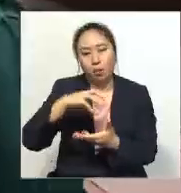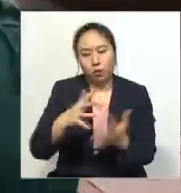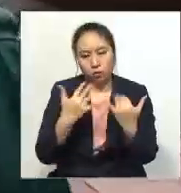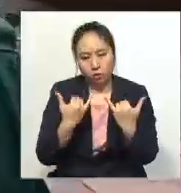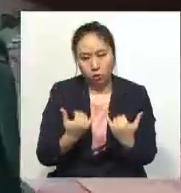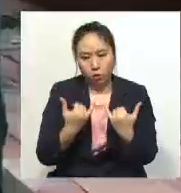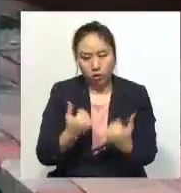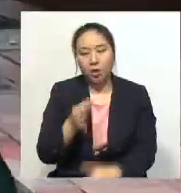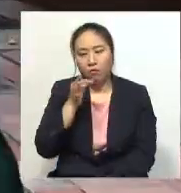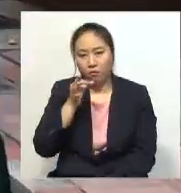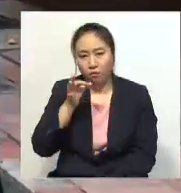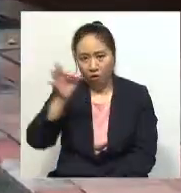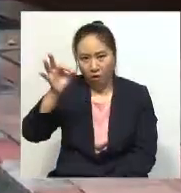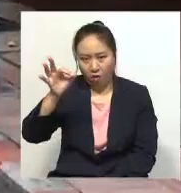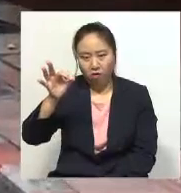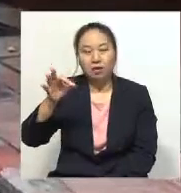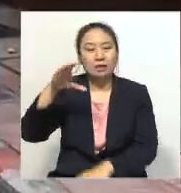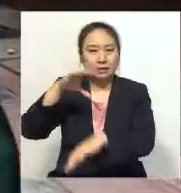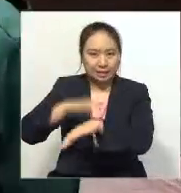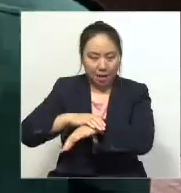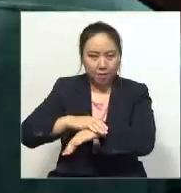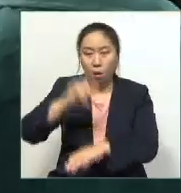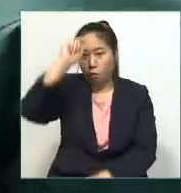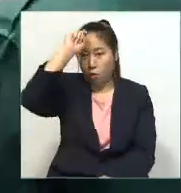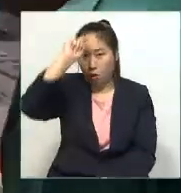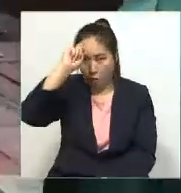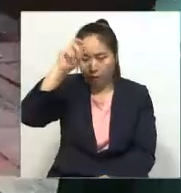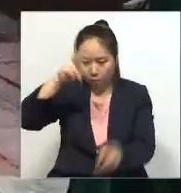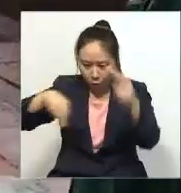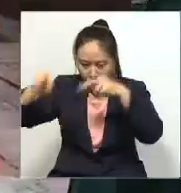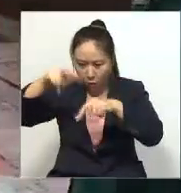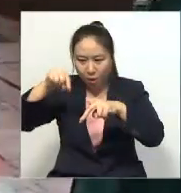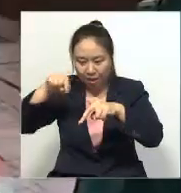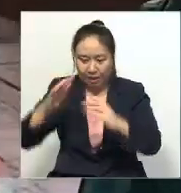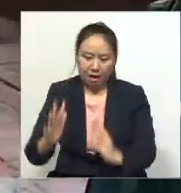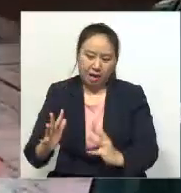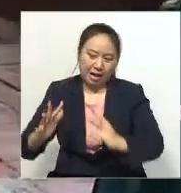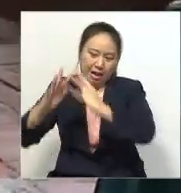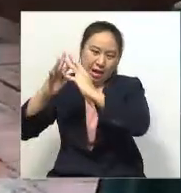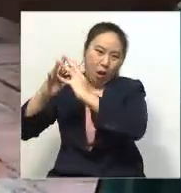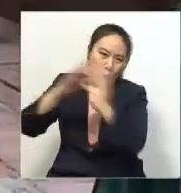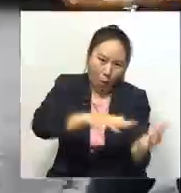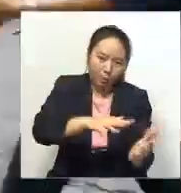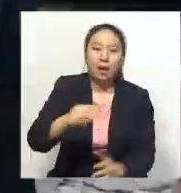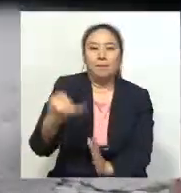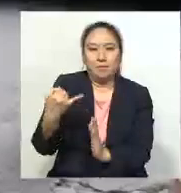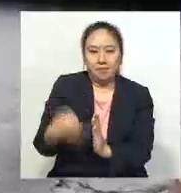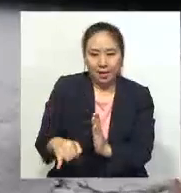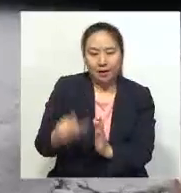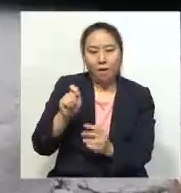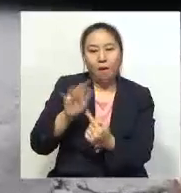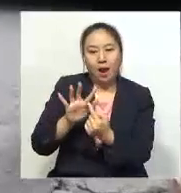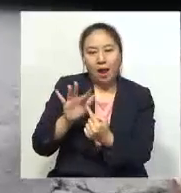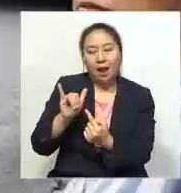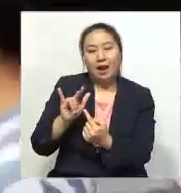อนนี้ได้แจ้งความดำเนินคดีกับวิศวกรควบคุมการก่อสร้างที่เครนล้มลงมาแล้วนะคะในความผิดอาญาตามพระราชบัญ